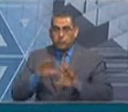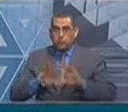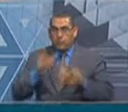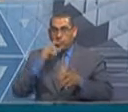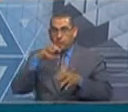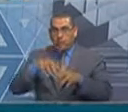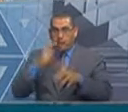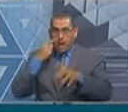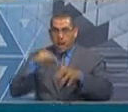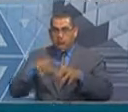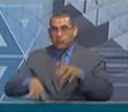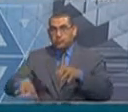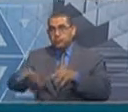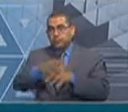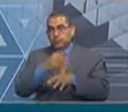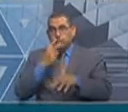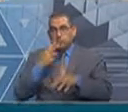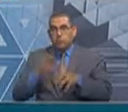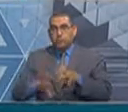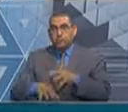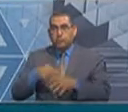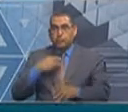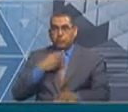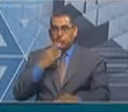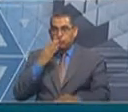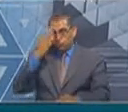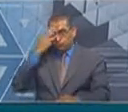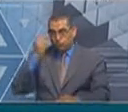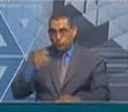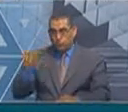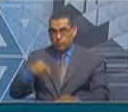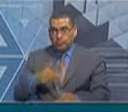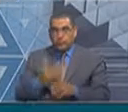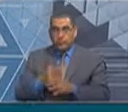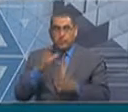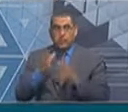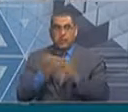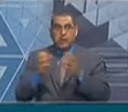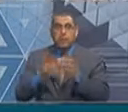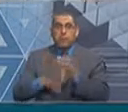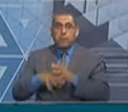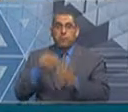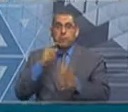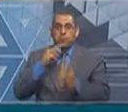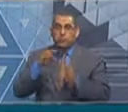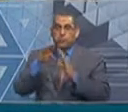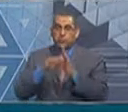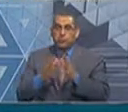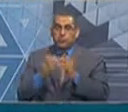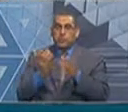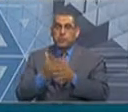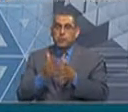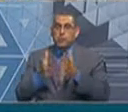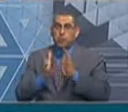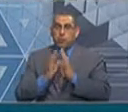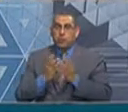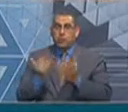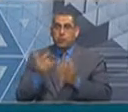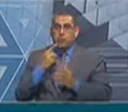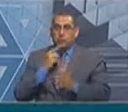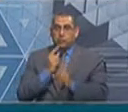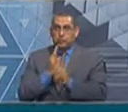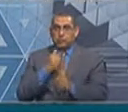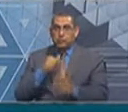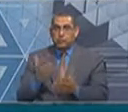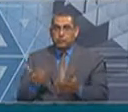عين الصيرة. باشمهندس ماهر، برحب بحضرتك وعايزين نعرف ايه تفاصيل المشروع ده بشكل اكبر حتى يكون المشاهد على علم